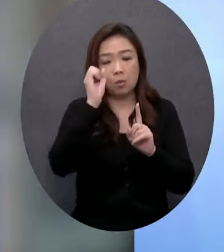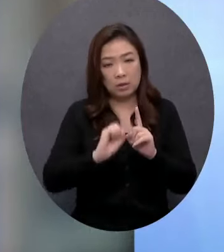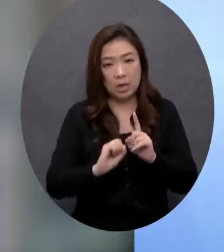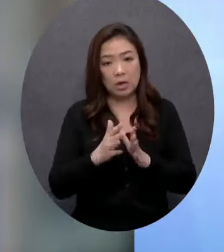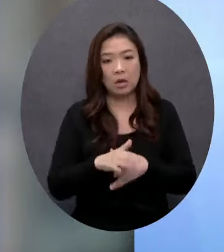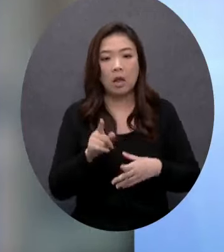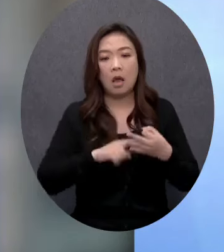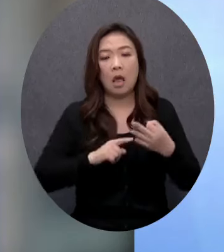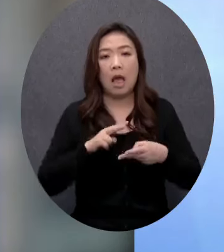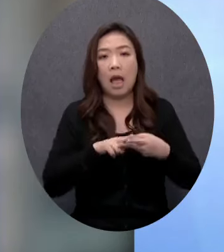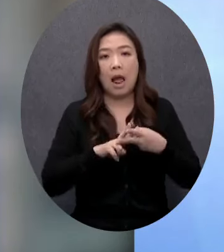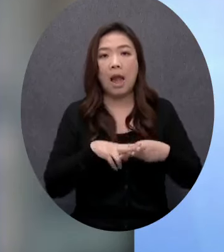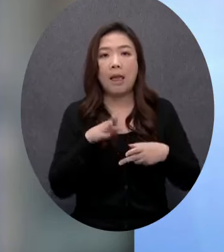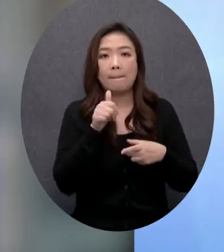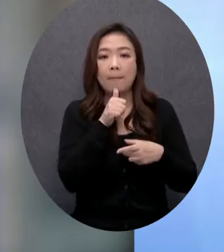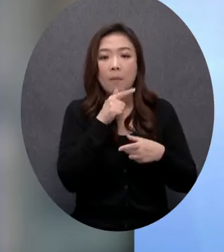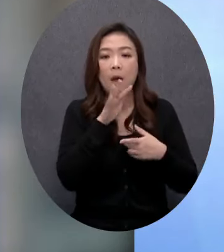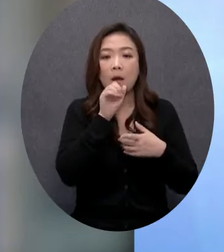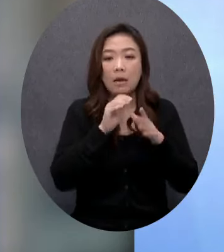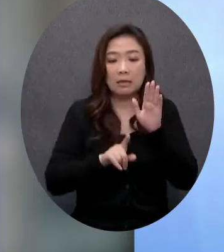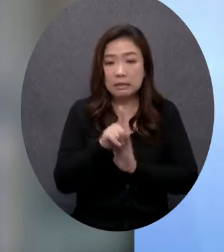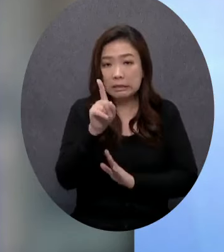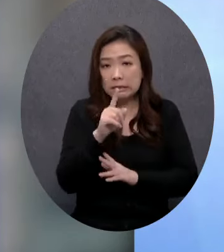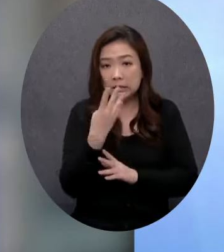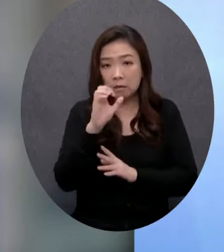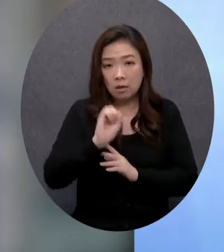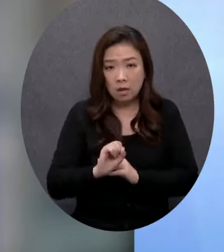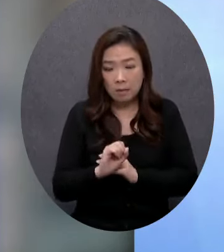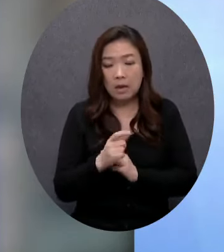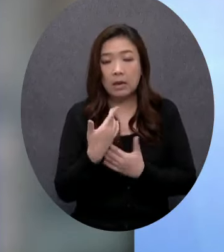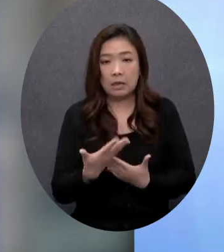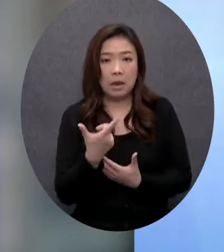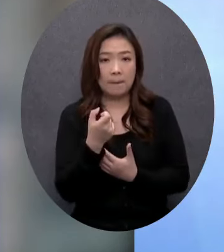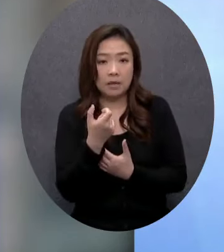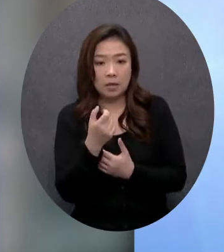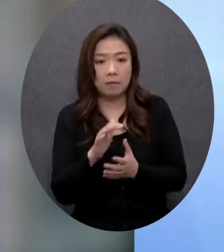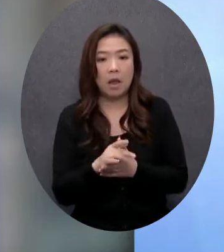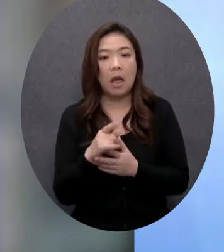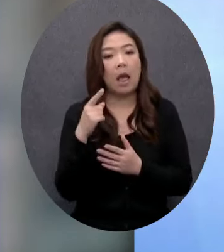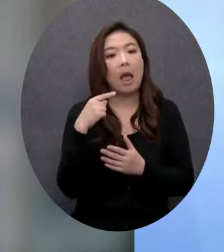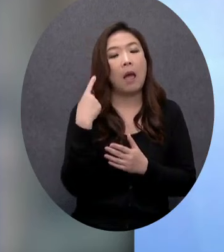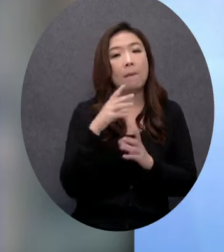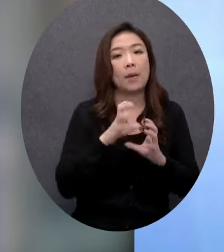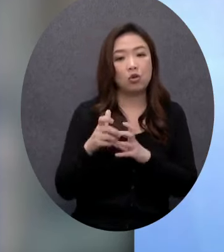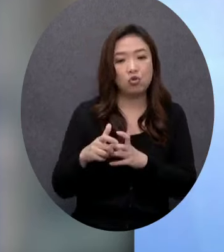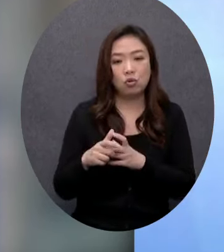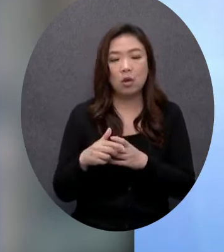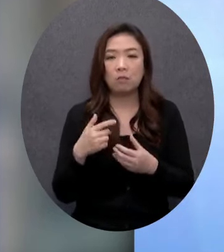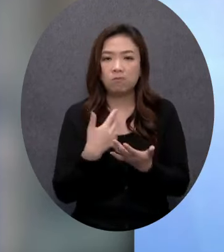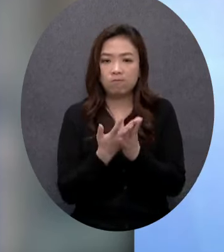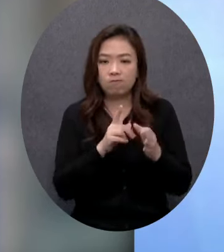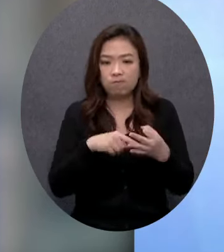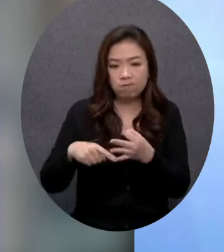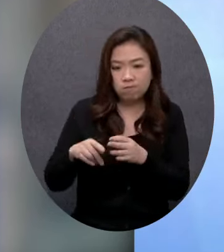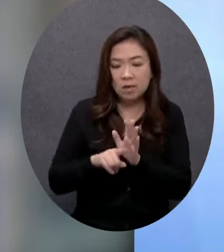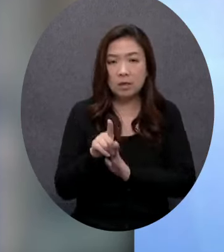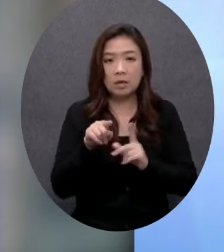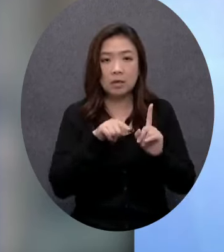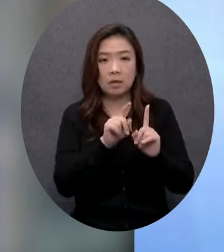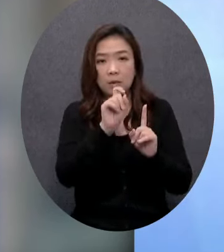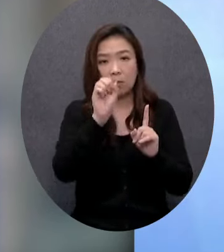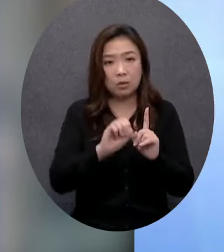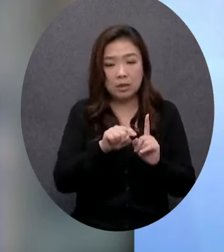阿里巴巴升超过4%，收复80元关口。美团、京东同腾讯升幅介乎1.9%